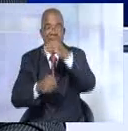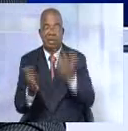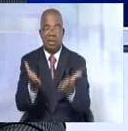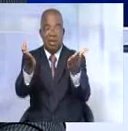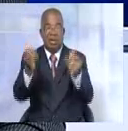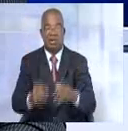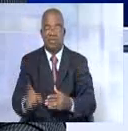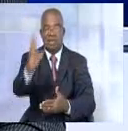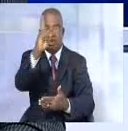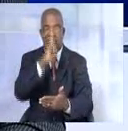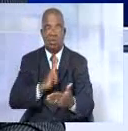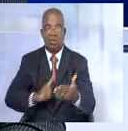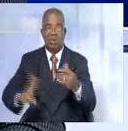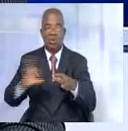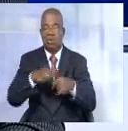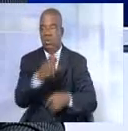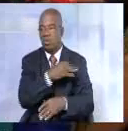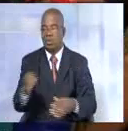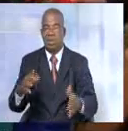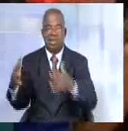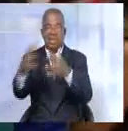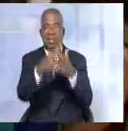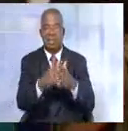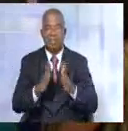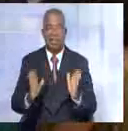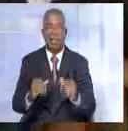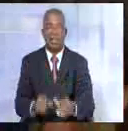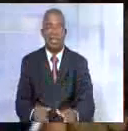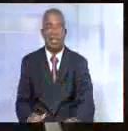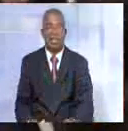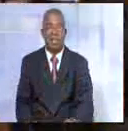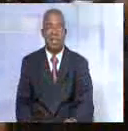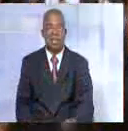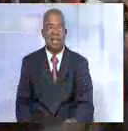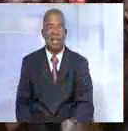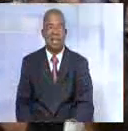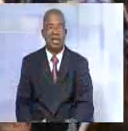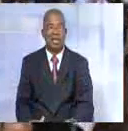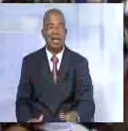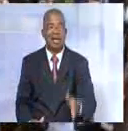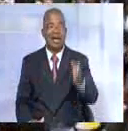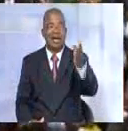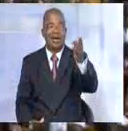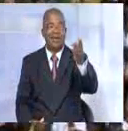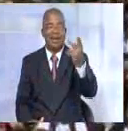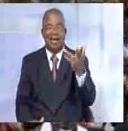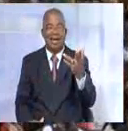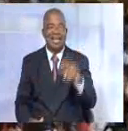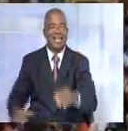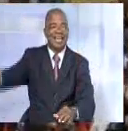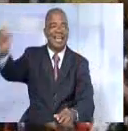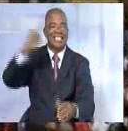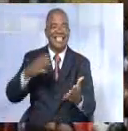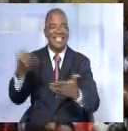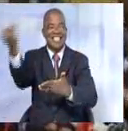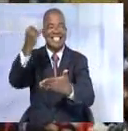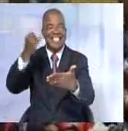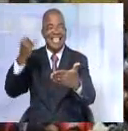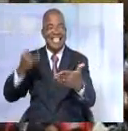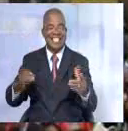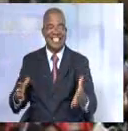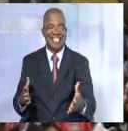les ont soutenus dans la lutte contre l'apartheid. Nelson Mandela a désormais sa statue à Washington. Elle a été dévoilée